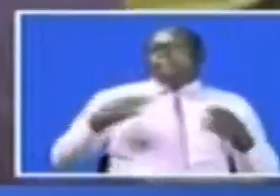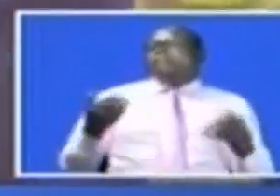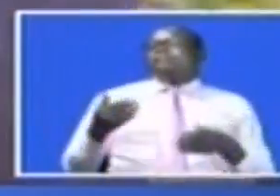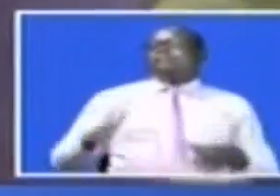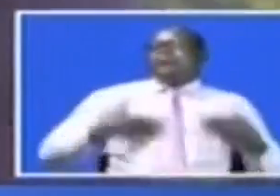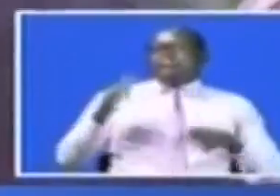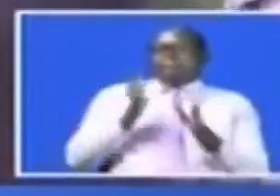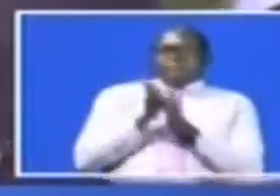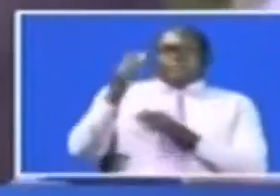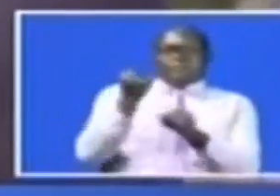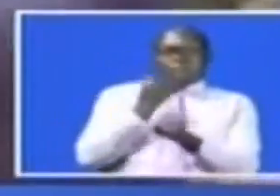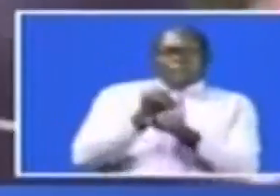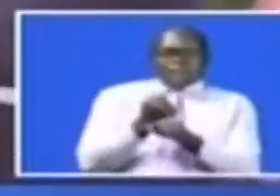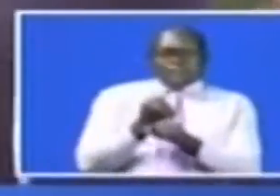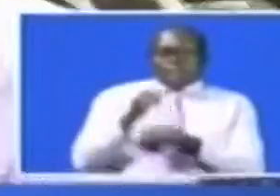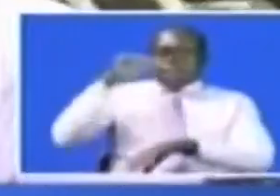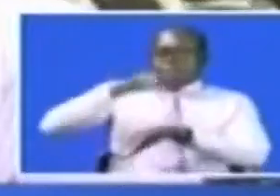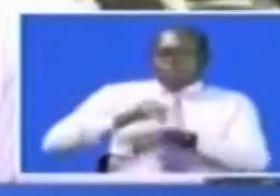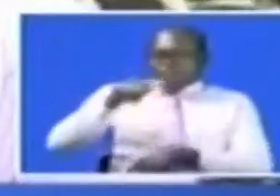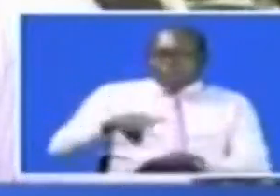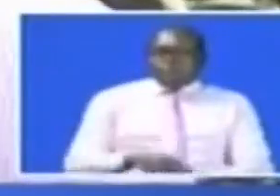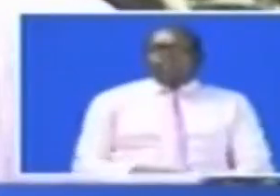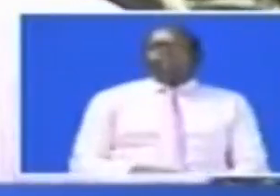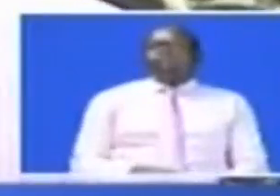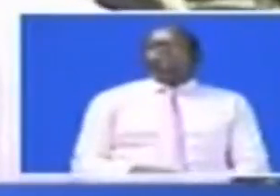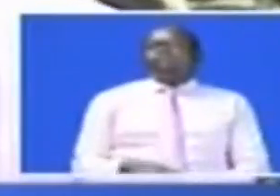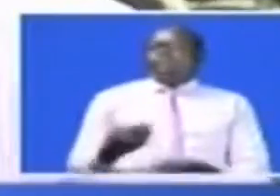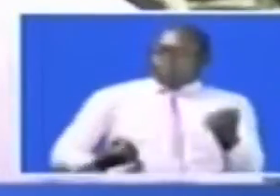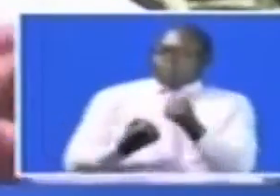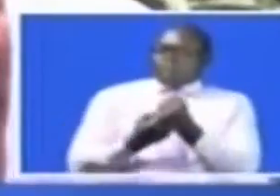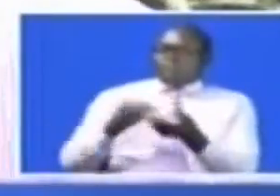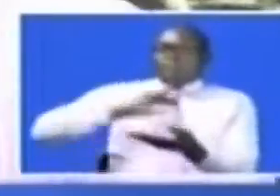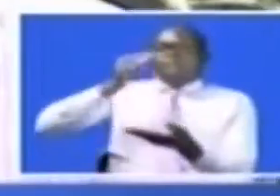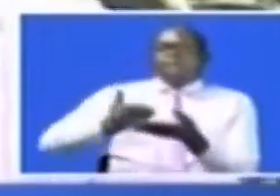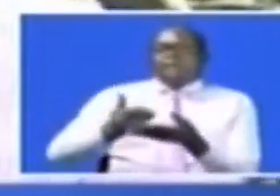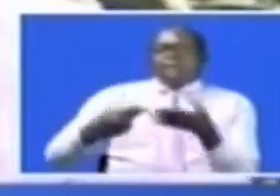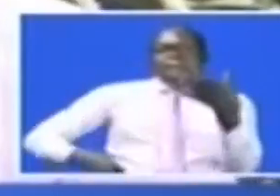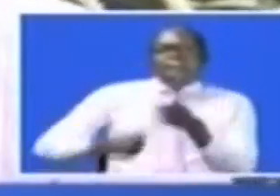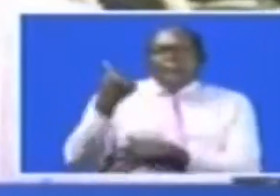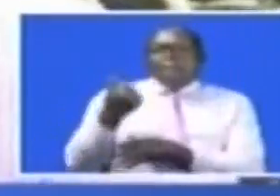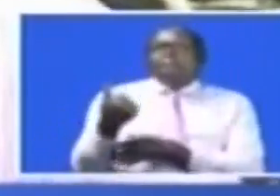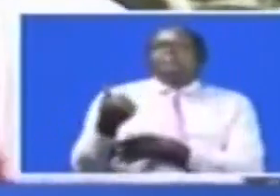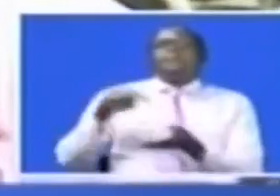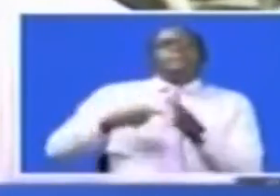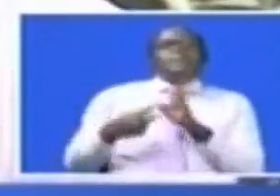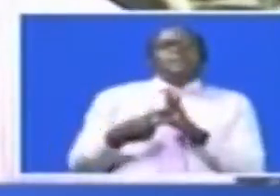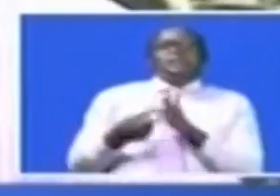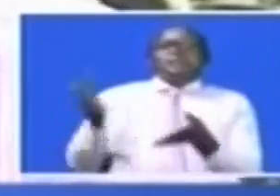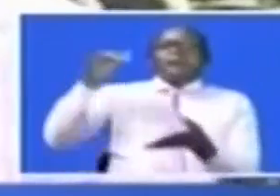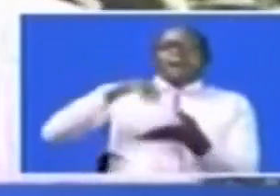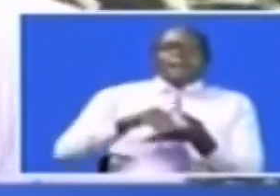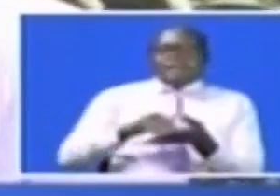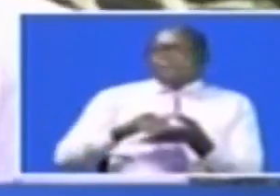wengi wanaofurahia umeme wake. Sasa akipata kitu kama hii, umwambie hata kama pesa fulani na anunue na aishe, hakuna